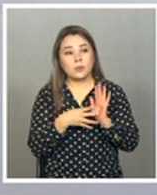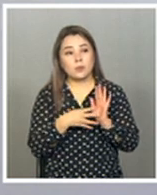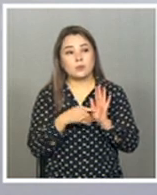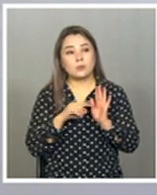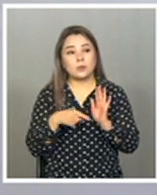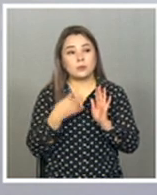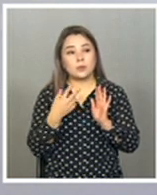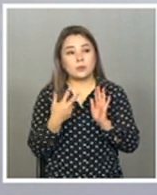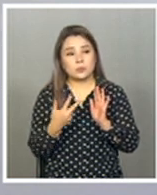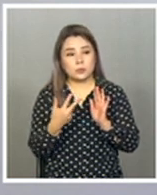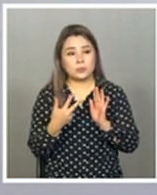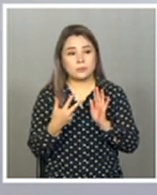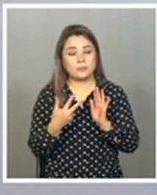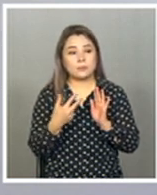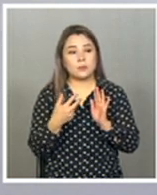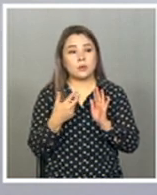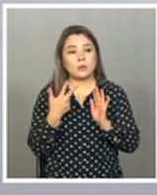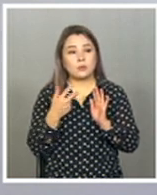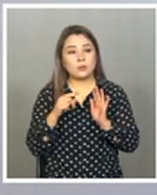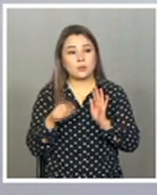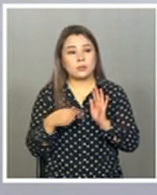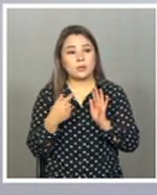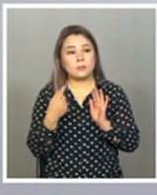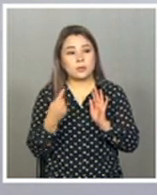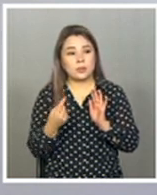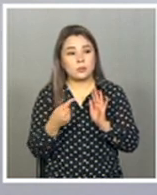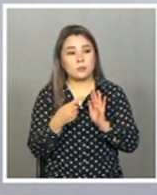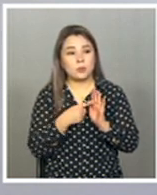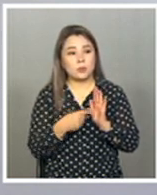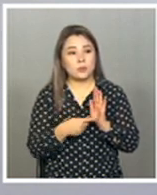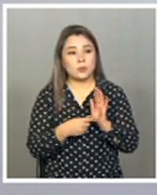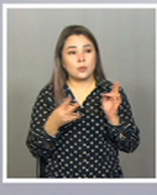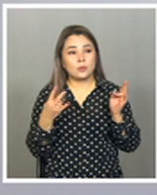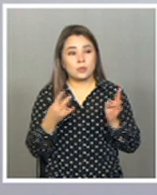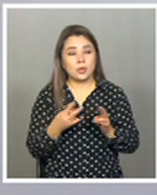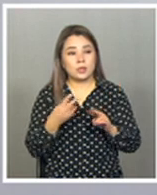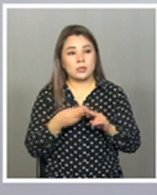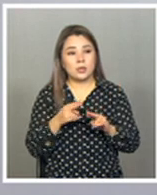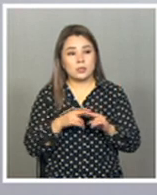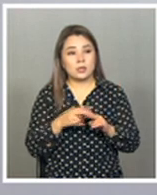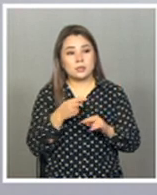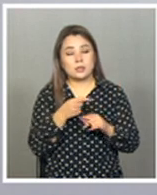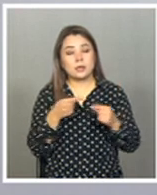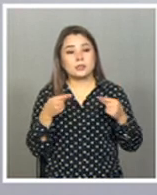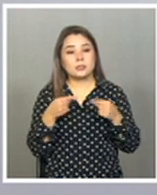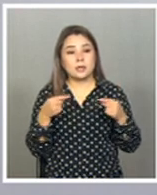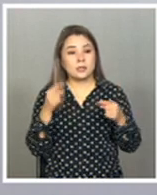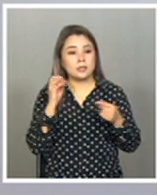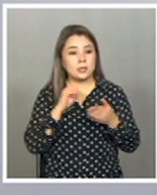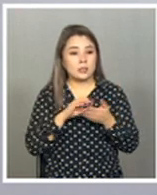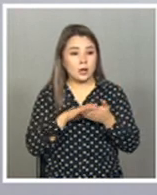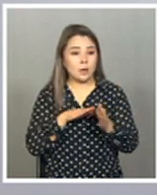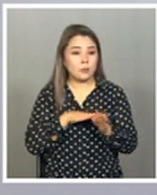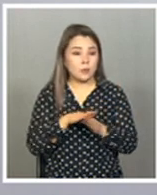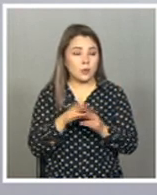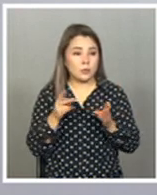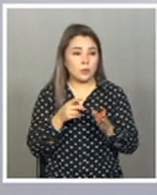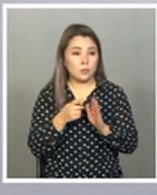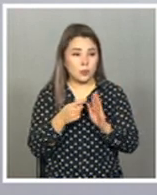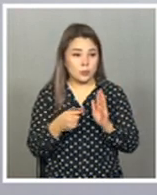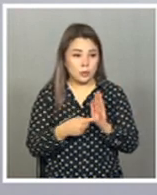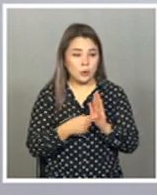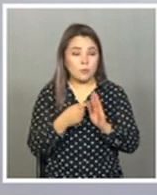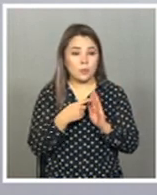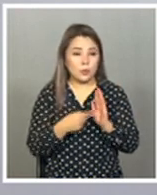9,13-ті минус 3,11-ге бөлеміз. Бұл жерде теріс санды теріс санға бөлу орындалу керек, ендеше